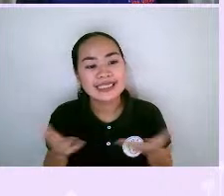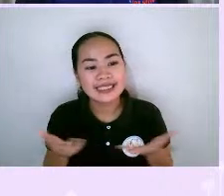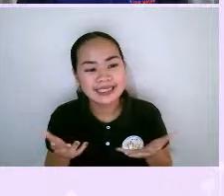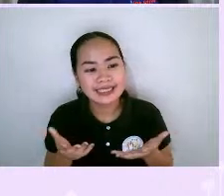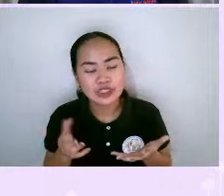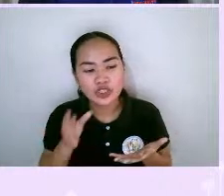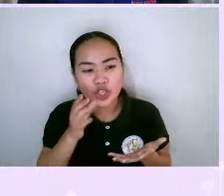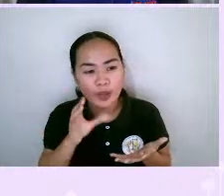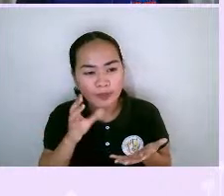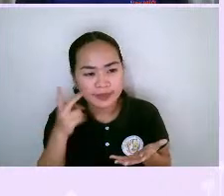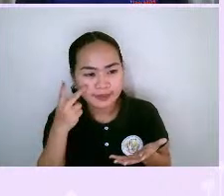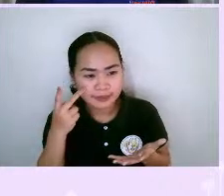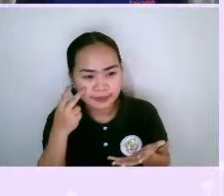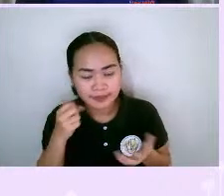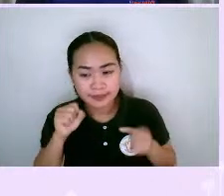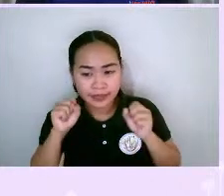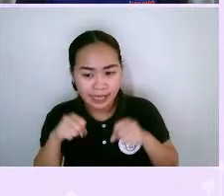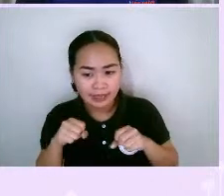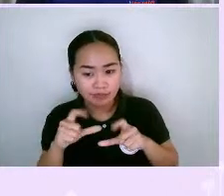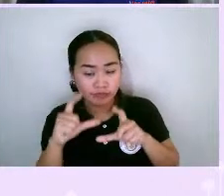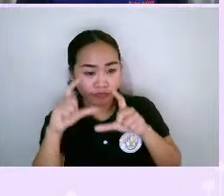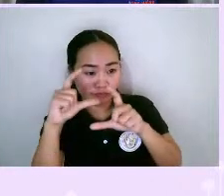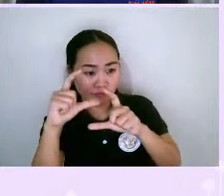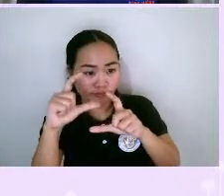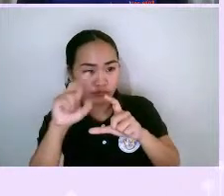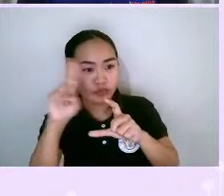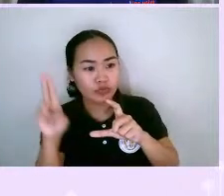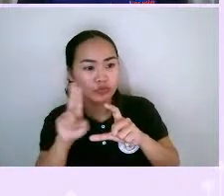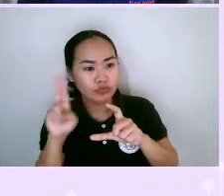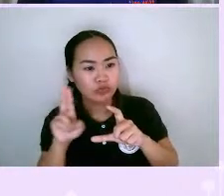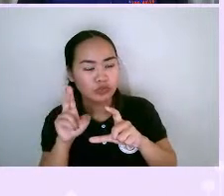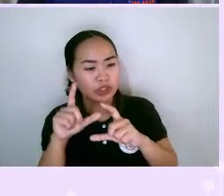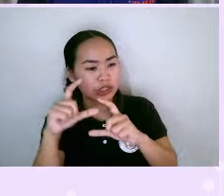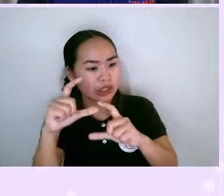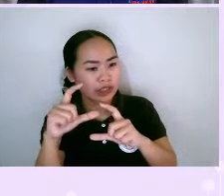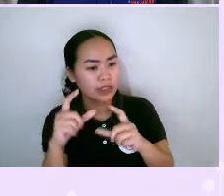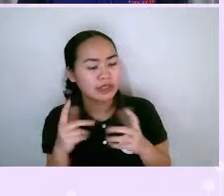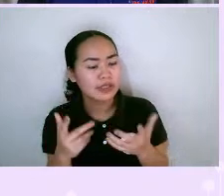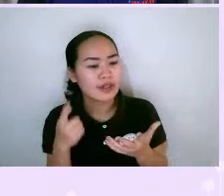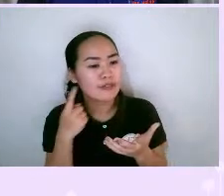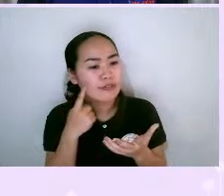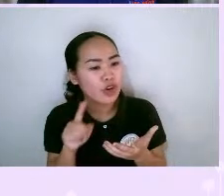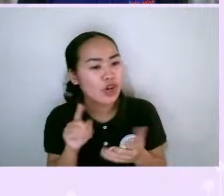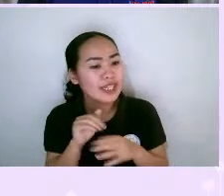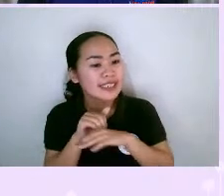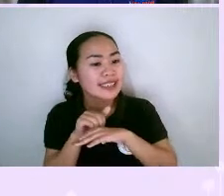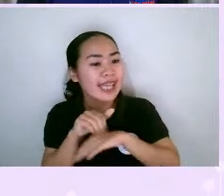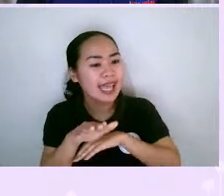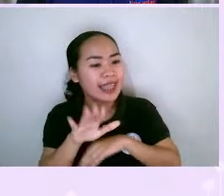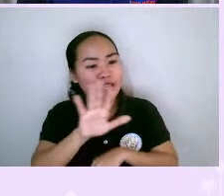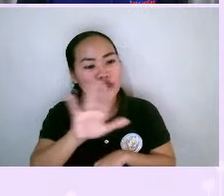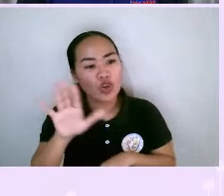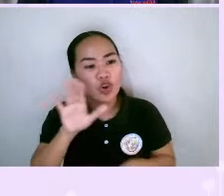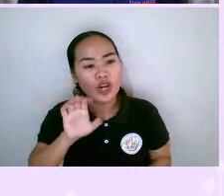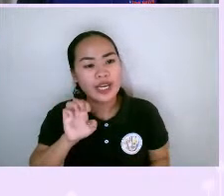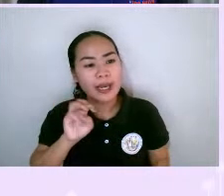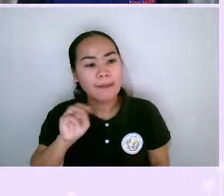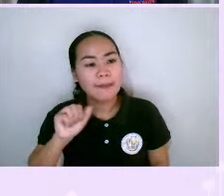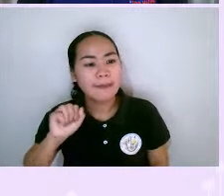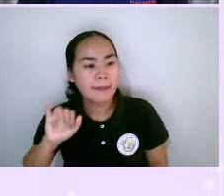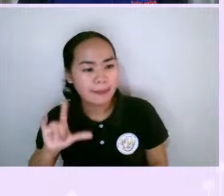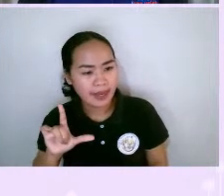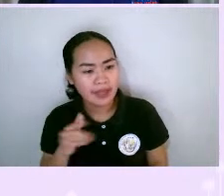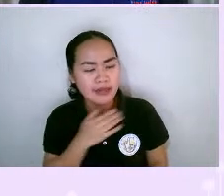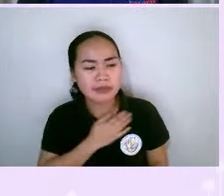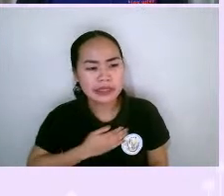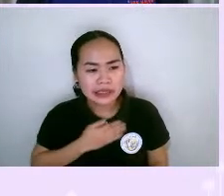ang mga ito. Ipapadala po ang e-certificate sa email na inyong isusulat sa mga forms, kaya siguraduhin po